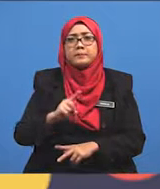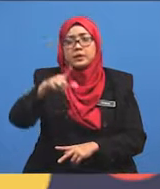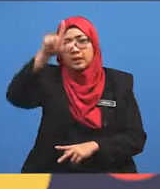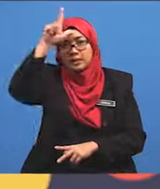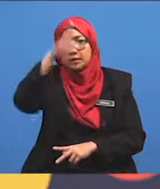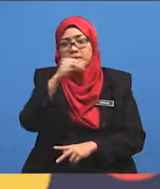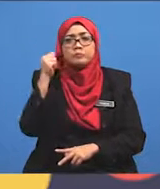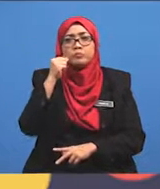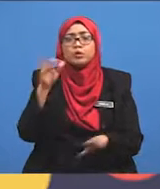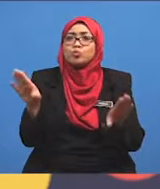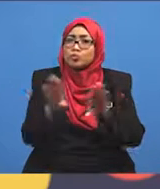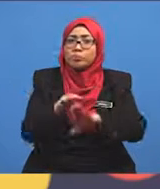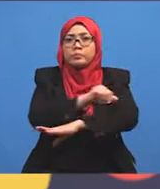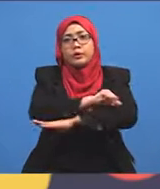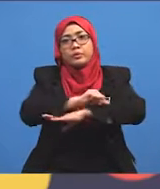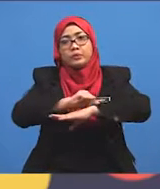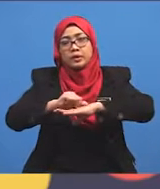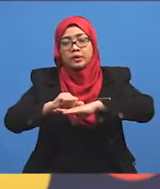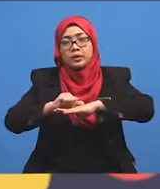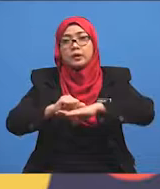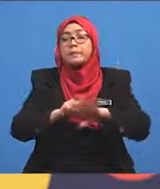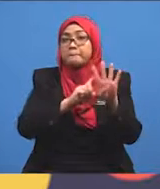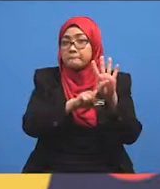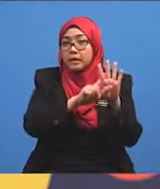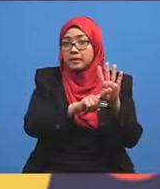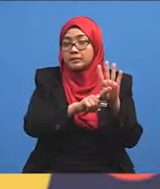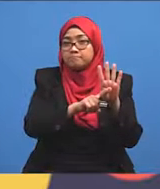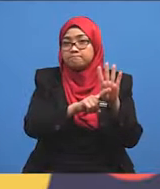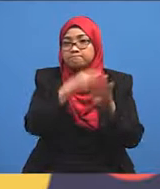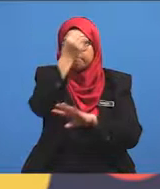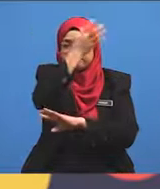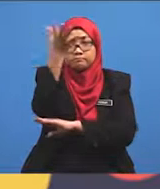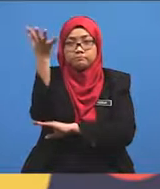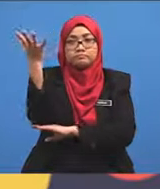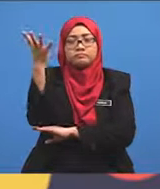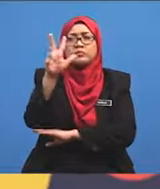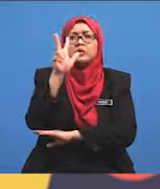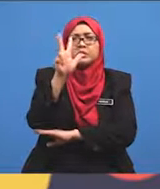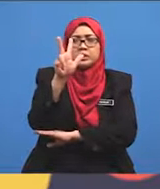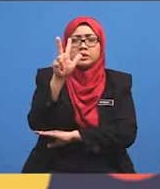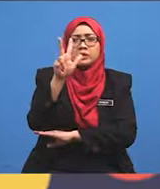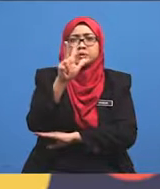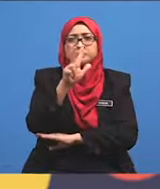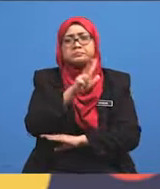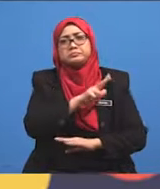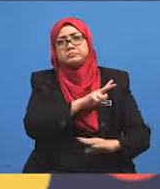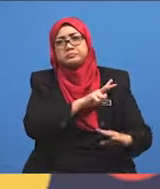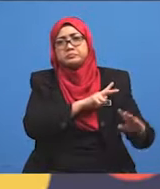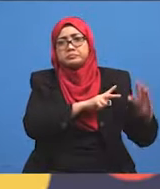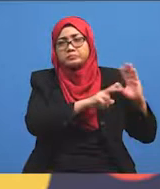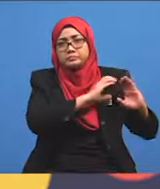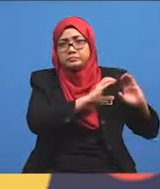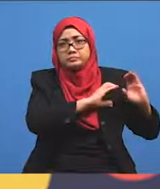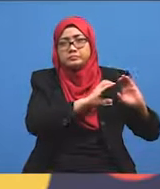aurat. Yang seterusnya, objektif yang keempat ialah menjelaskan tiga ciri berpakaian